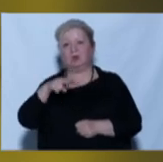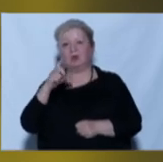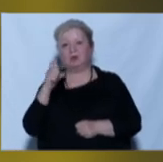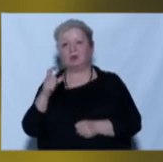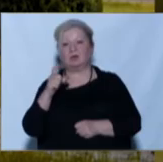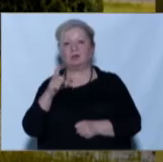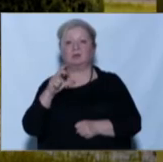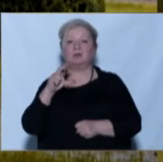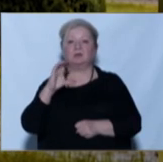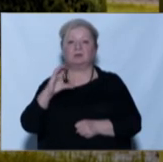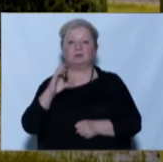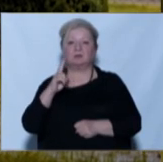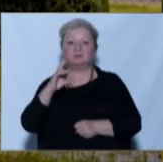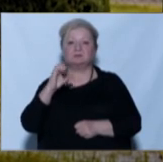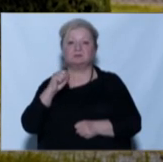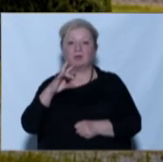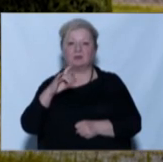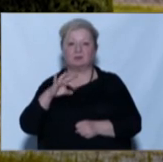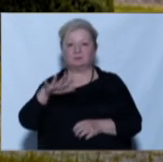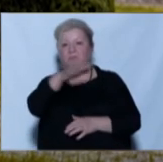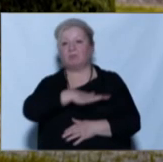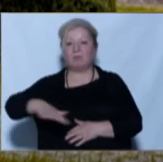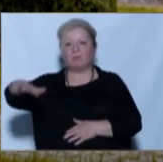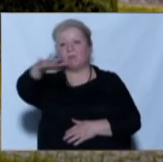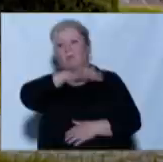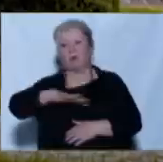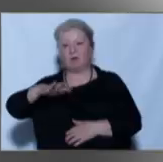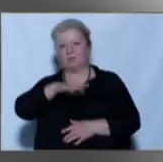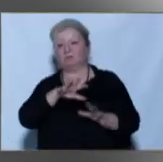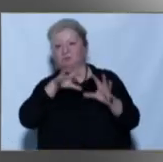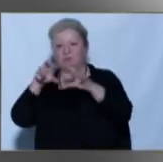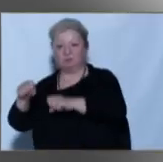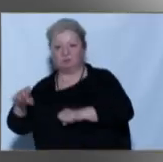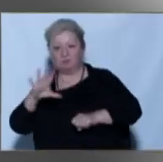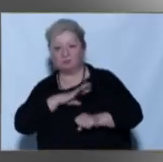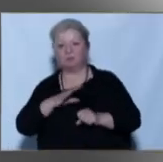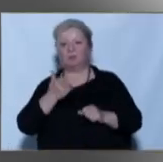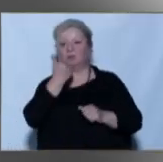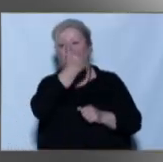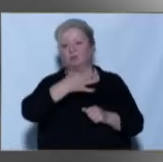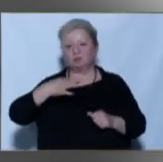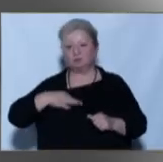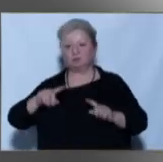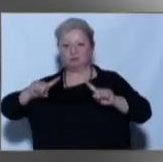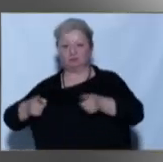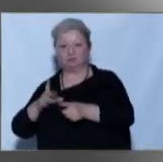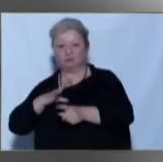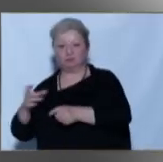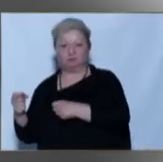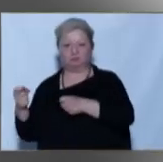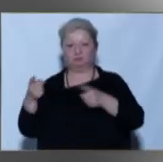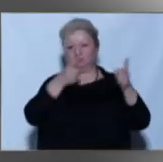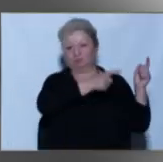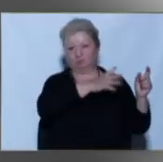მამული წინანდალში და ალექსანდრე ჭავჭავაძის ვაჟის დავითის ოჯახი ტყვედაც წაიყვანეს. შამილი ფიქრობდა, რომ